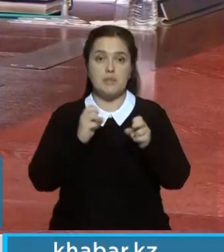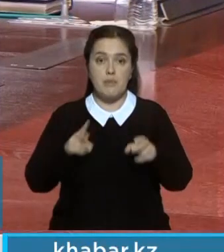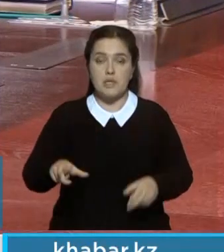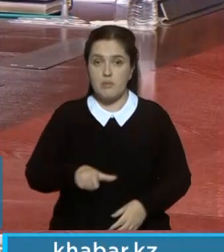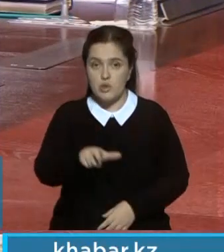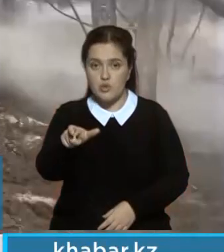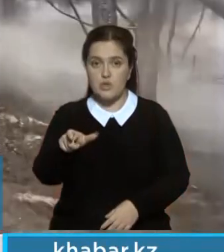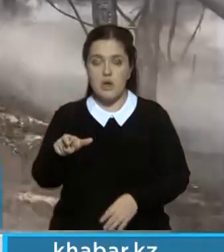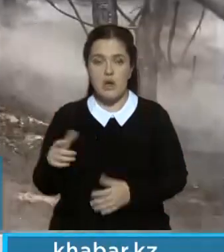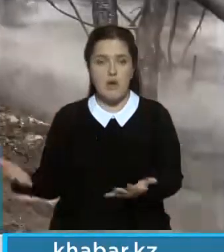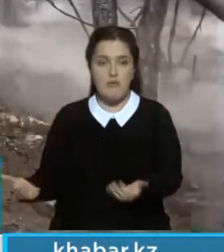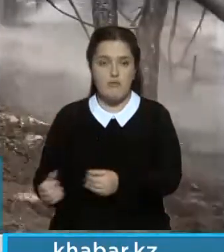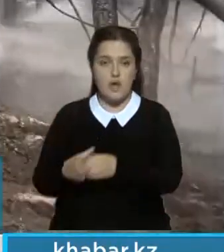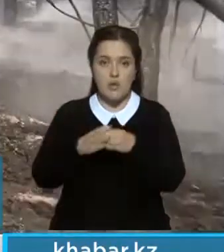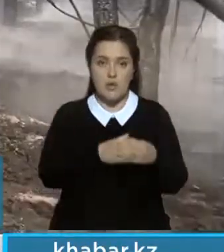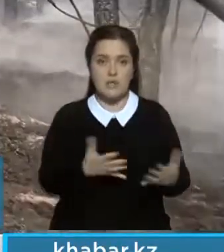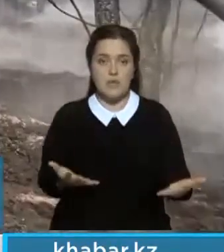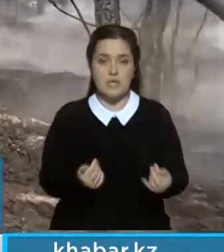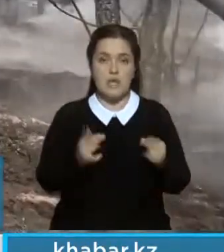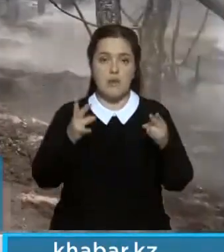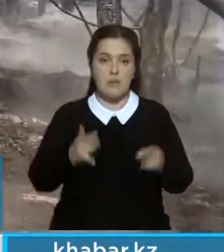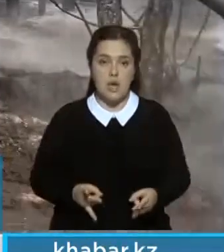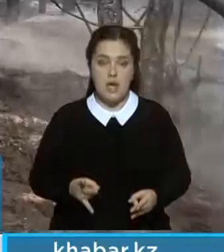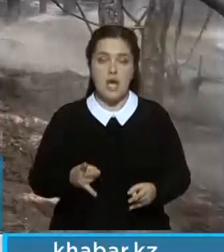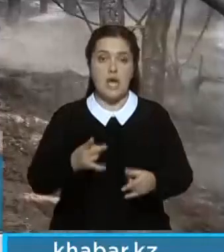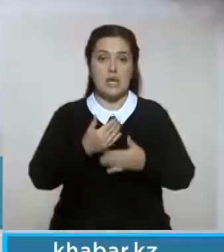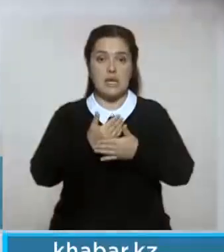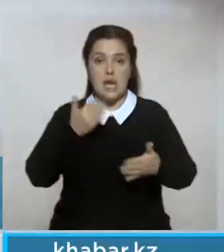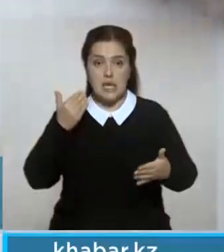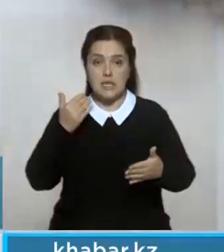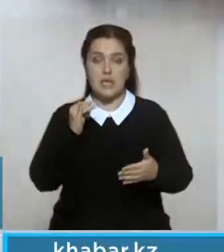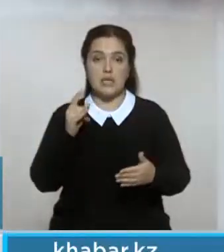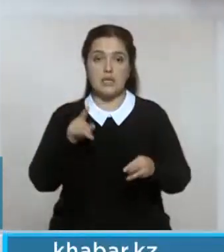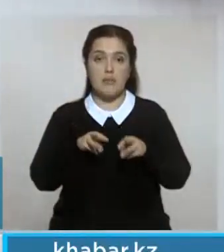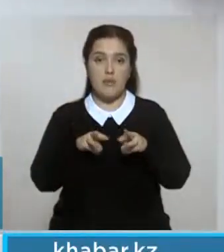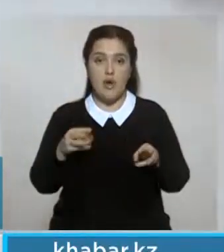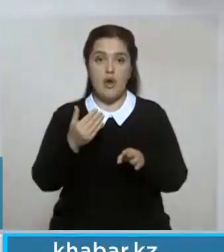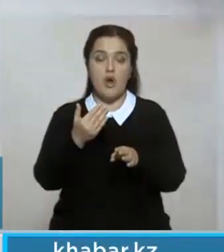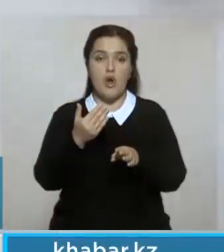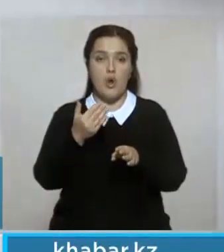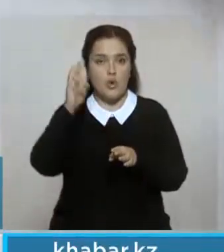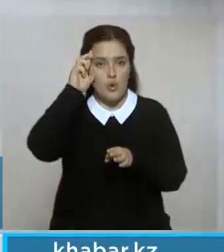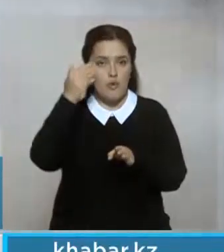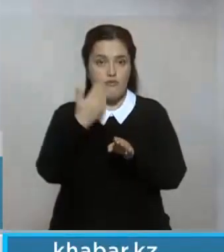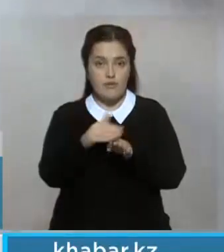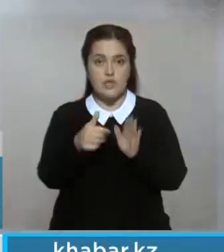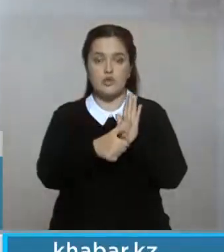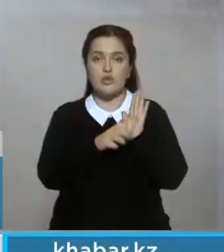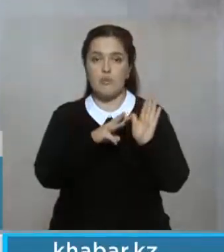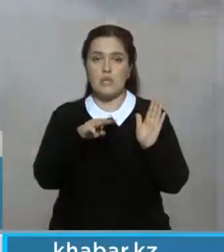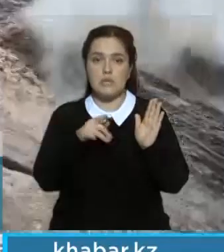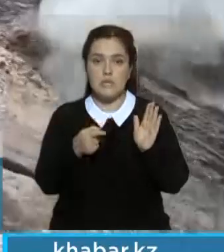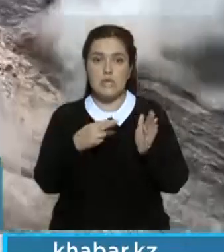разрабатывать безопасные маршруты эвакуации и спасения пострадавших. Напомню, ранее из резерва правительства выделено свыше 600 миллионов тенге